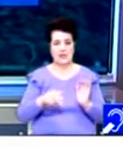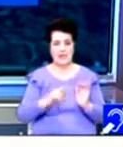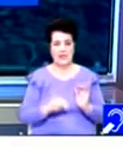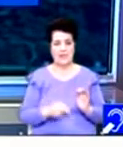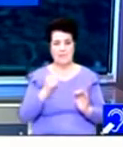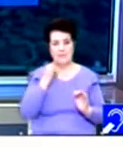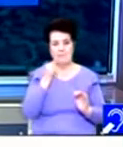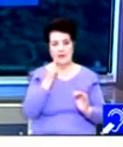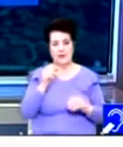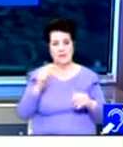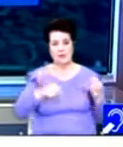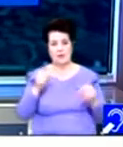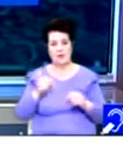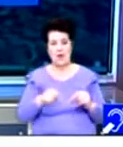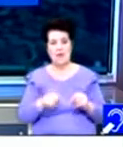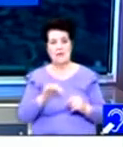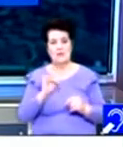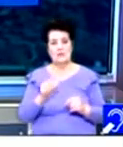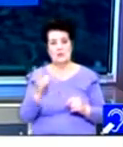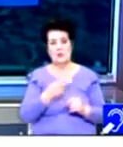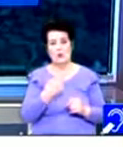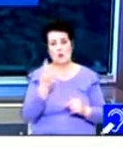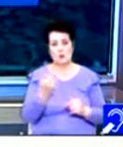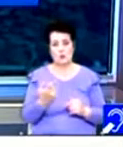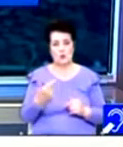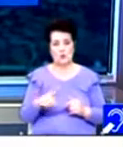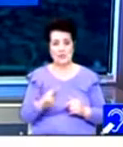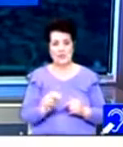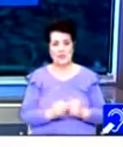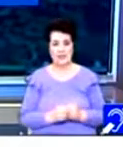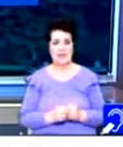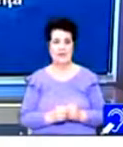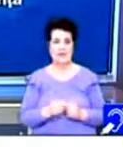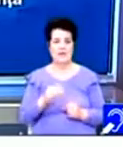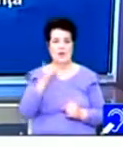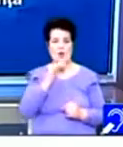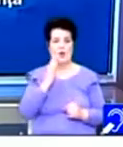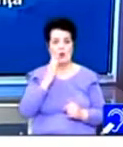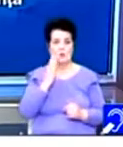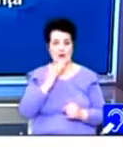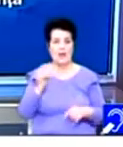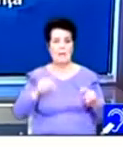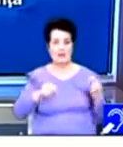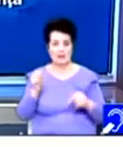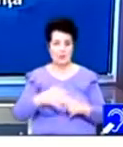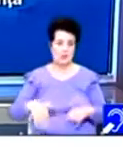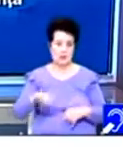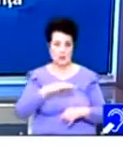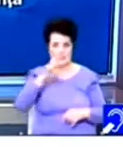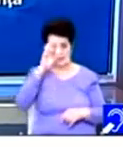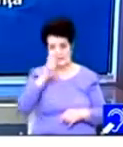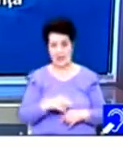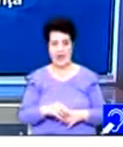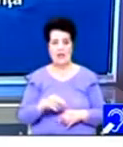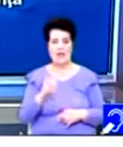Celsius. Mâine va ploua moderat și vom avea o maximă de 21 de grade. Și în România vor cădea precipitații în toată țara, iar